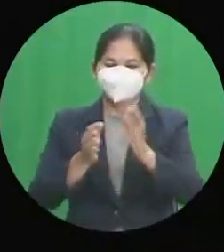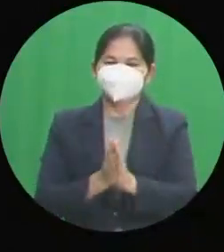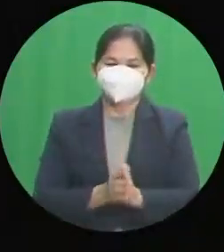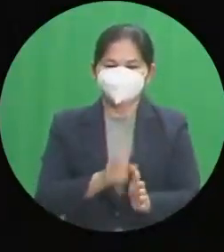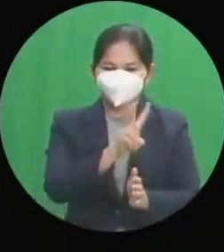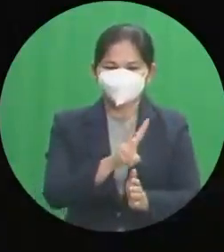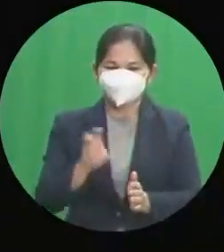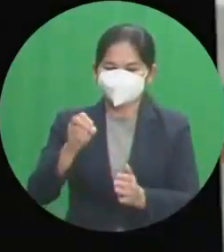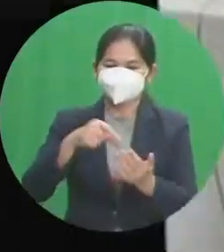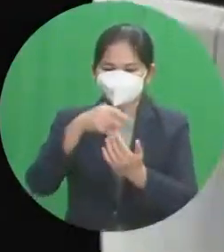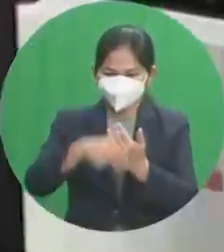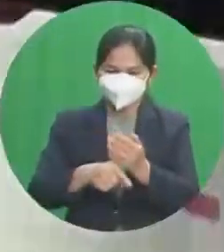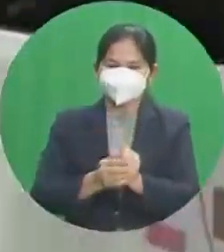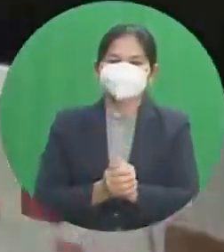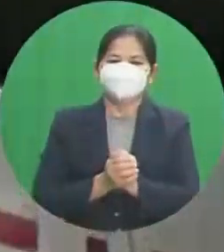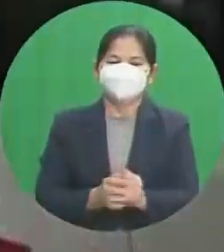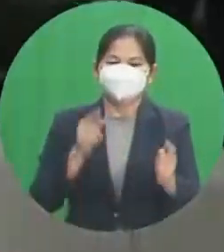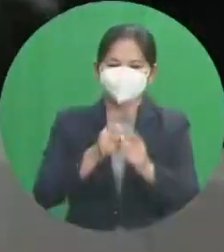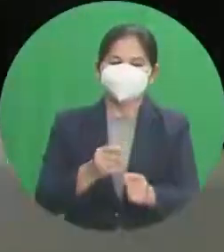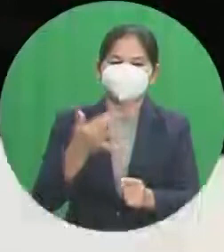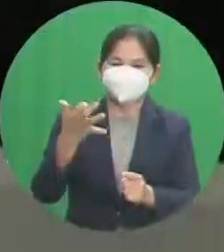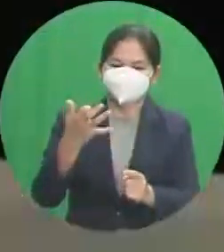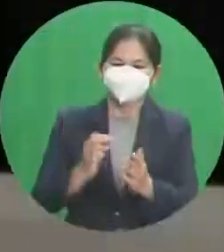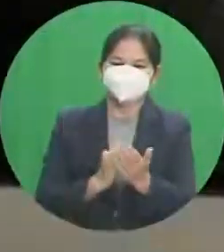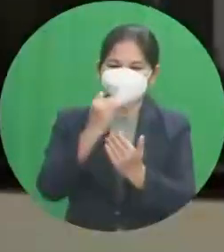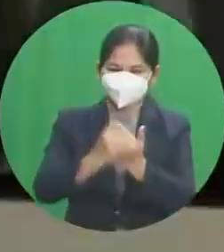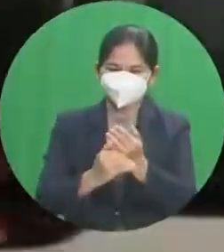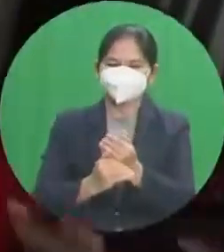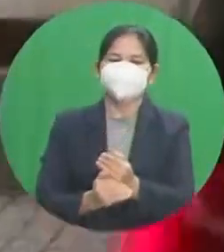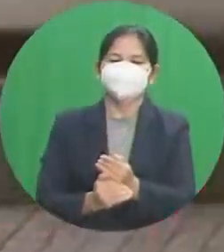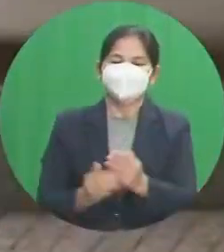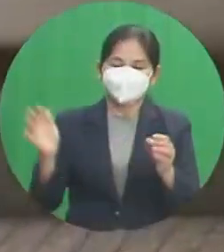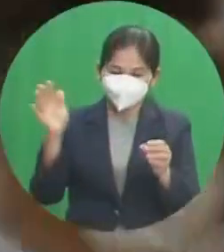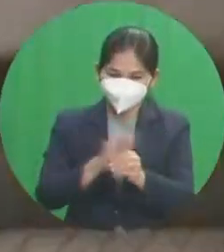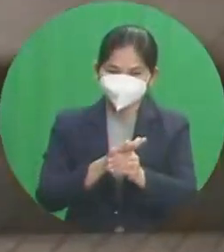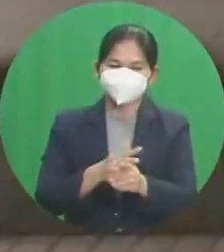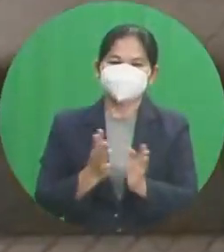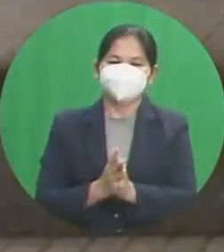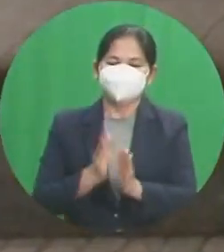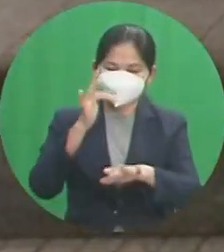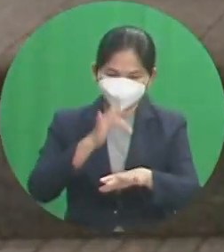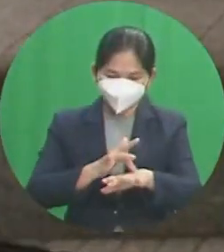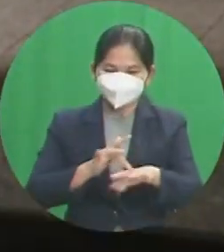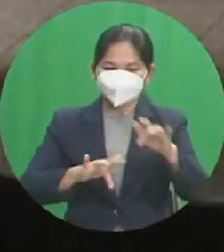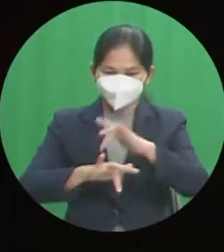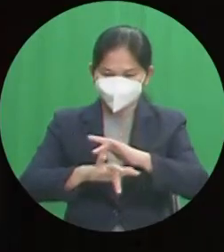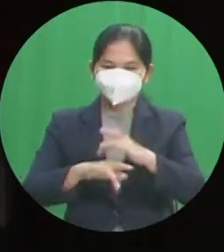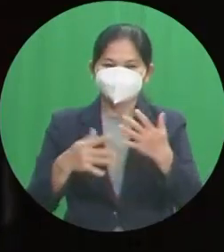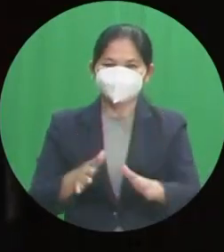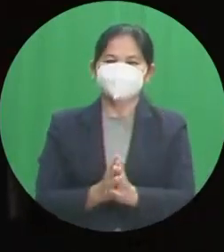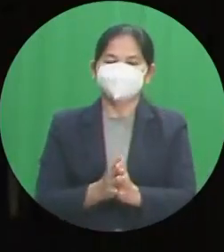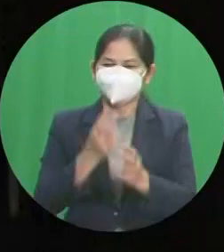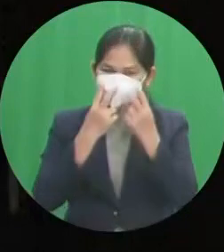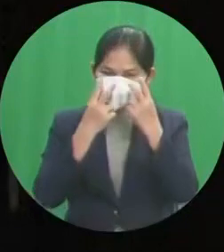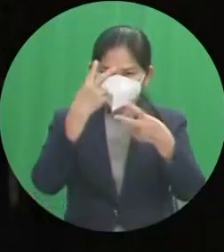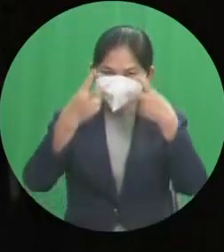ខែសីហាវិធានការនេះនឹងគ្របដណ្ដប់រយៈពេលនៃការប្រកួតកីឡាអូឡាំពិកនៅថ្ងៃទី 20 ខែកក្កដាដល់ថ្ងៃទី 8 ខែសីហាពេញតែម្ដង ហើយប៉ះពាល់ជាចម្បងនោះគឺទស្សនិក